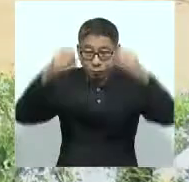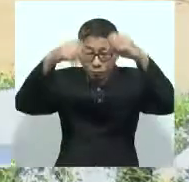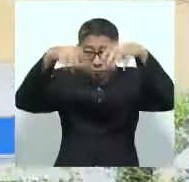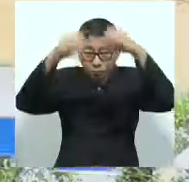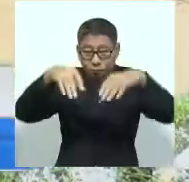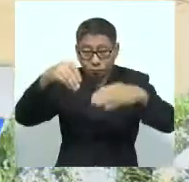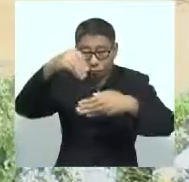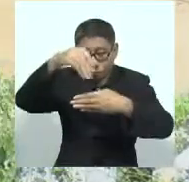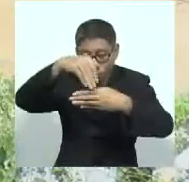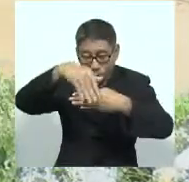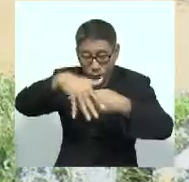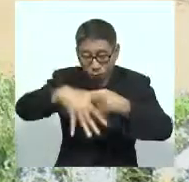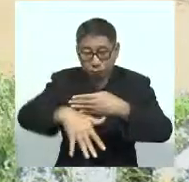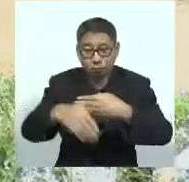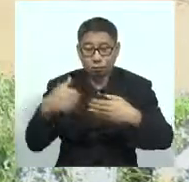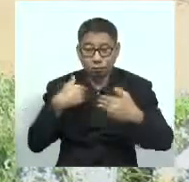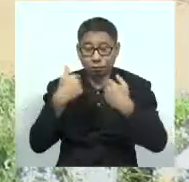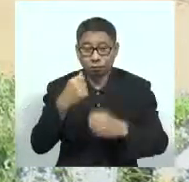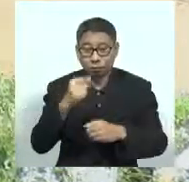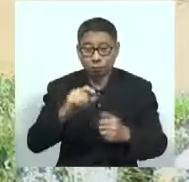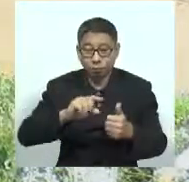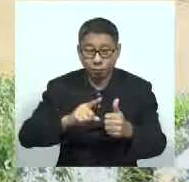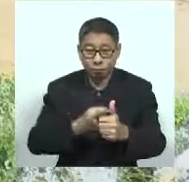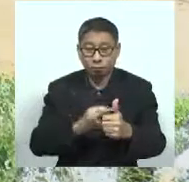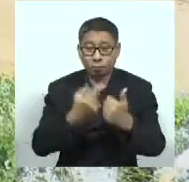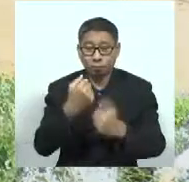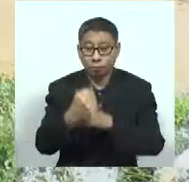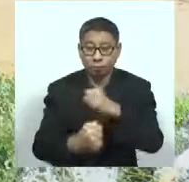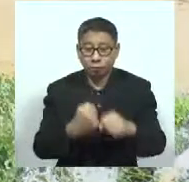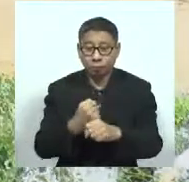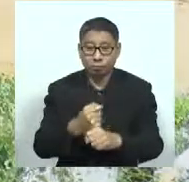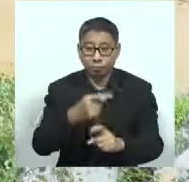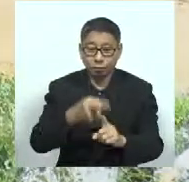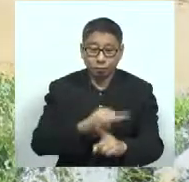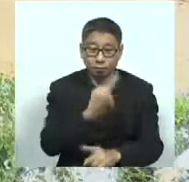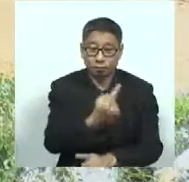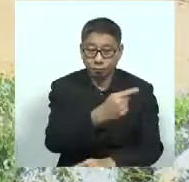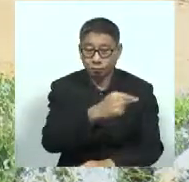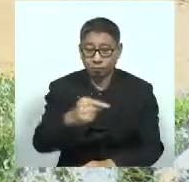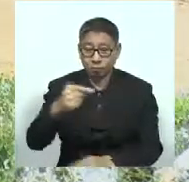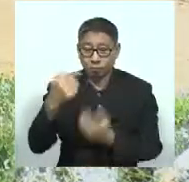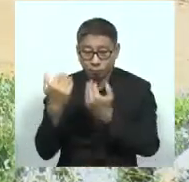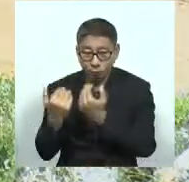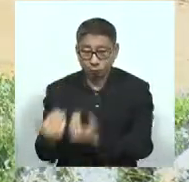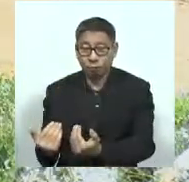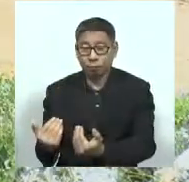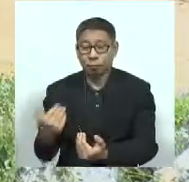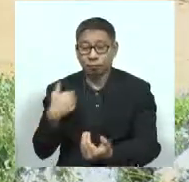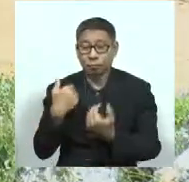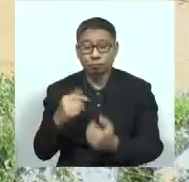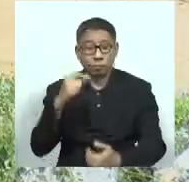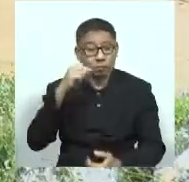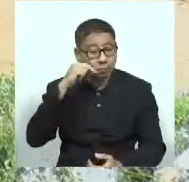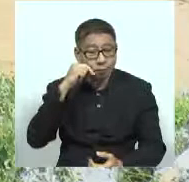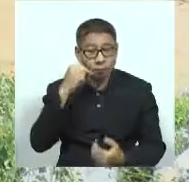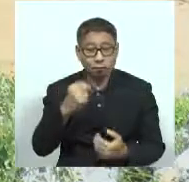ในเขื่อนณปัจจุบันนี้ตั้งแต่ต้นปีเลยนะครับตั้งแต่ต้นปีคือตั้งแต่มกราคมจนถึงณวันนี้น้ำ